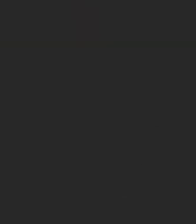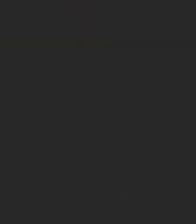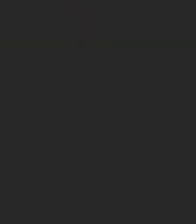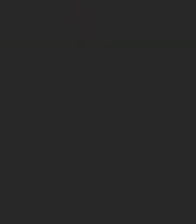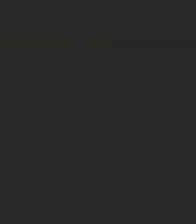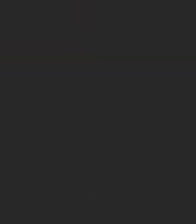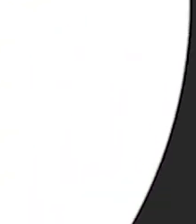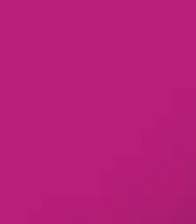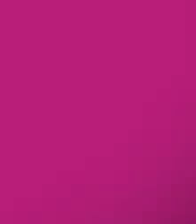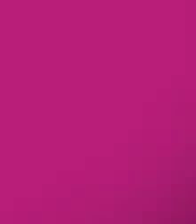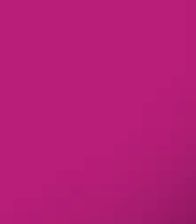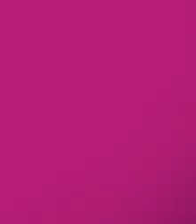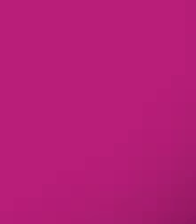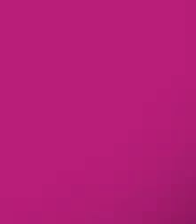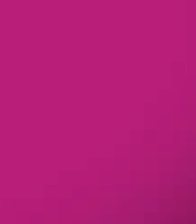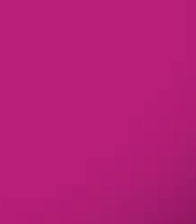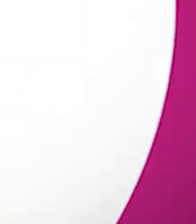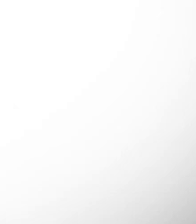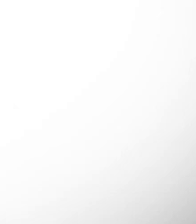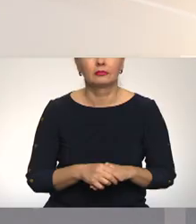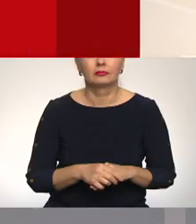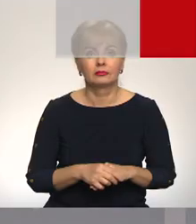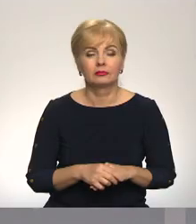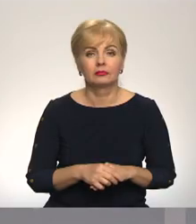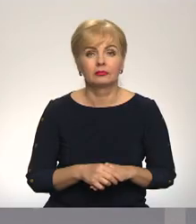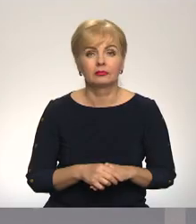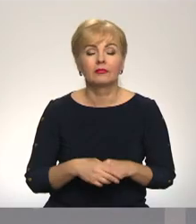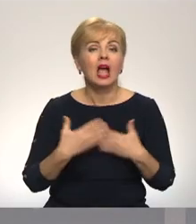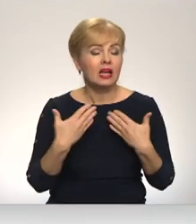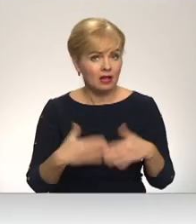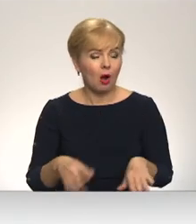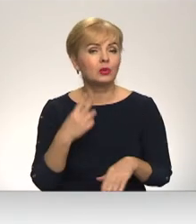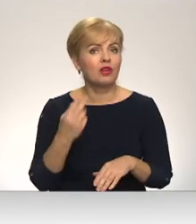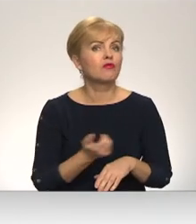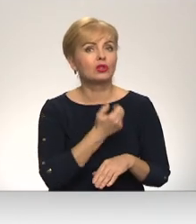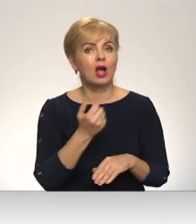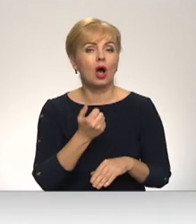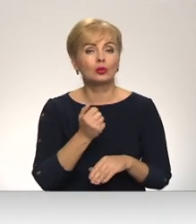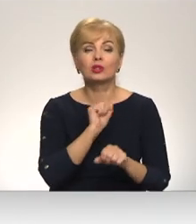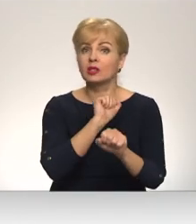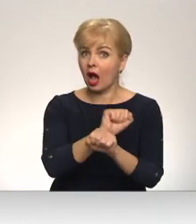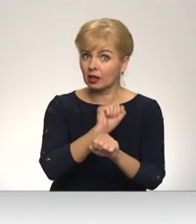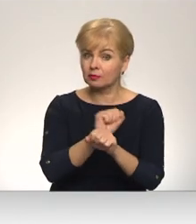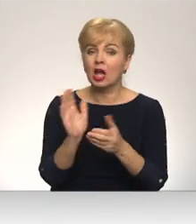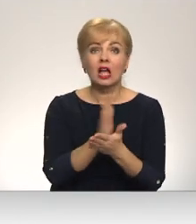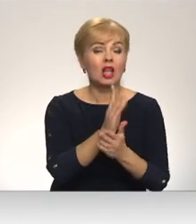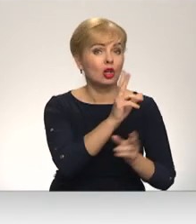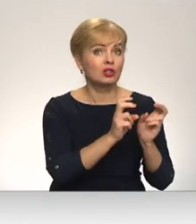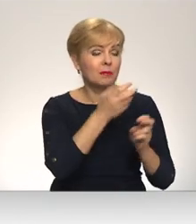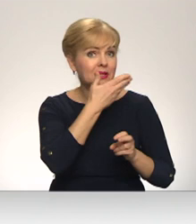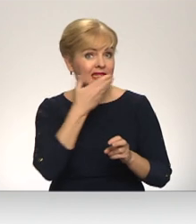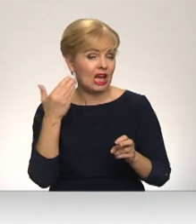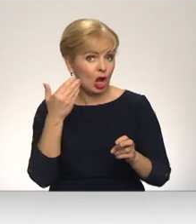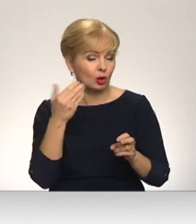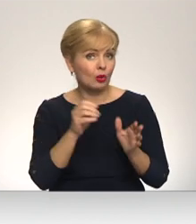Re, viss ēters ir te! Jau divus gadus Salaspilī daļu saražotās